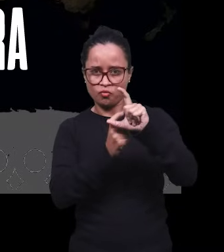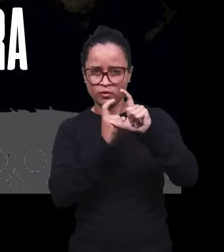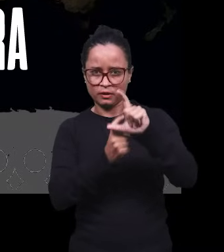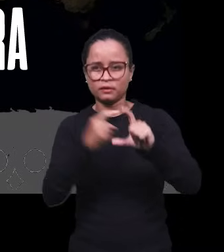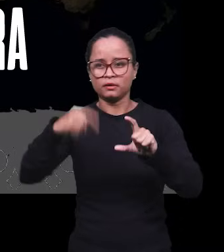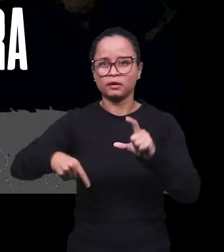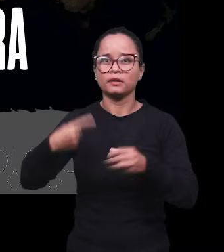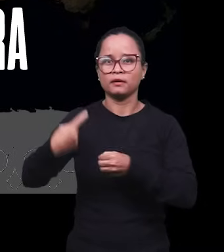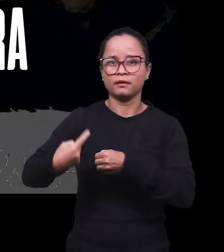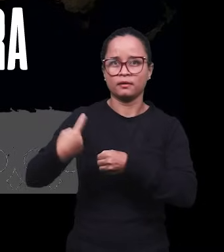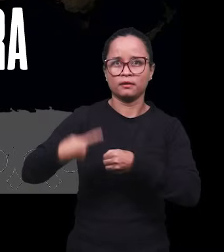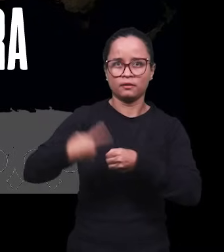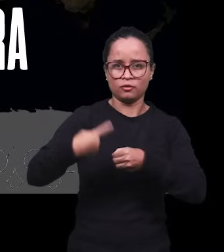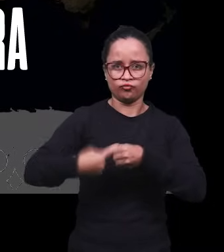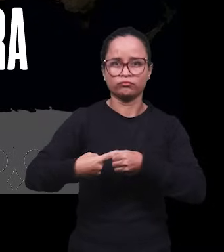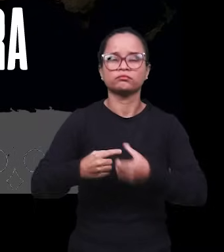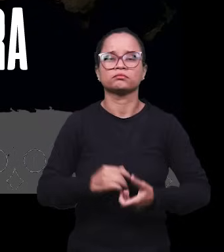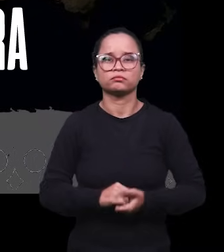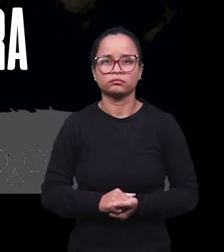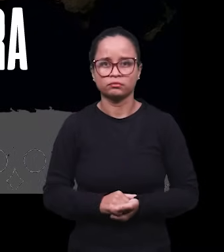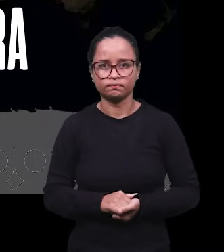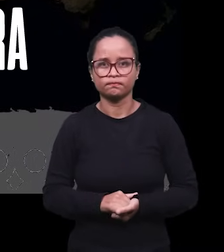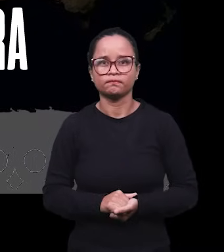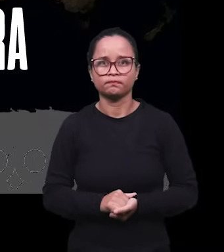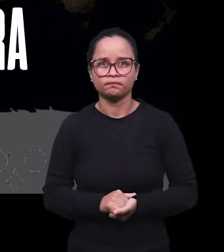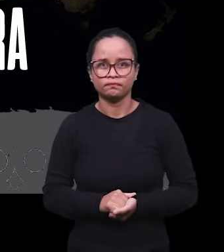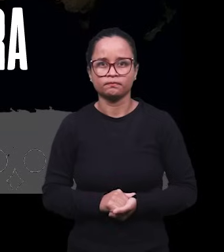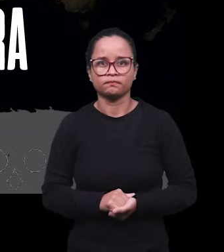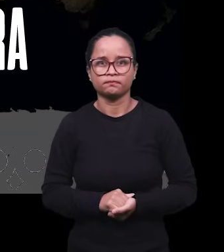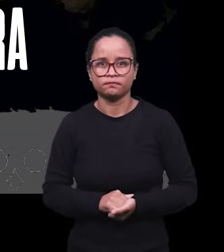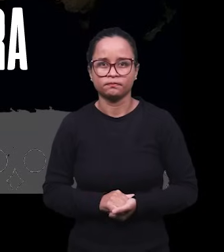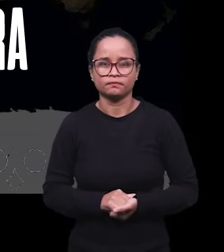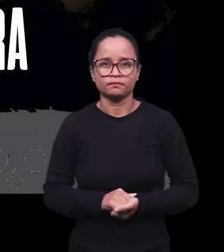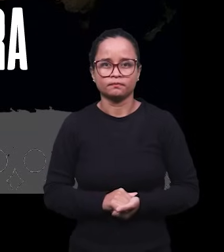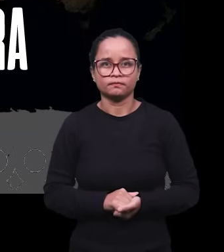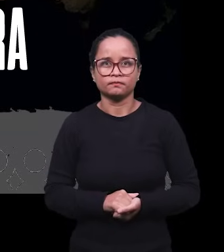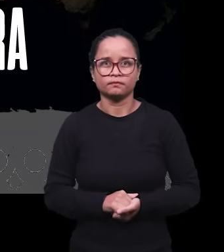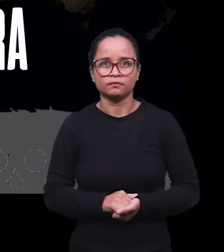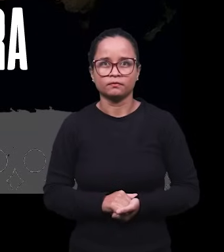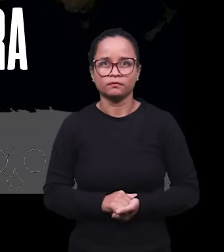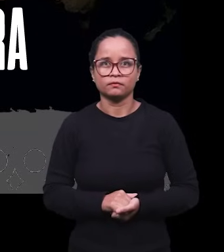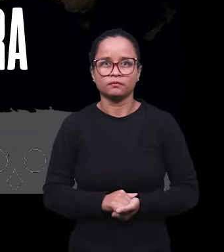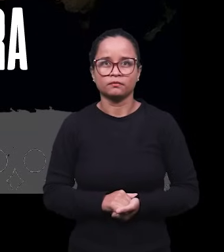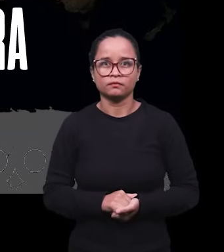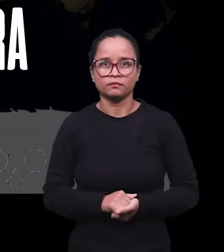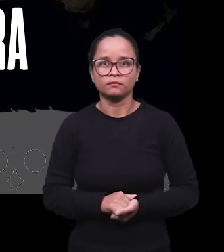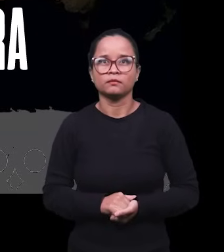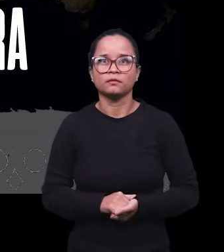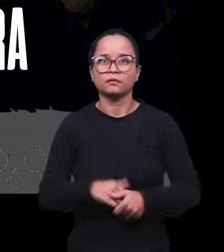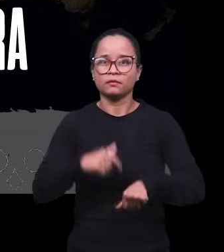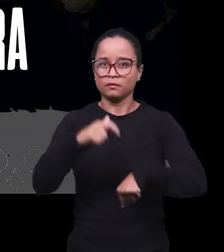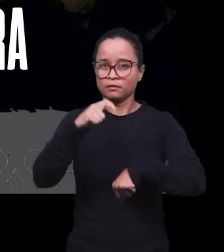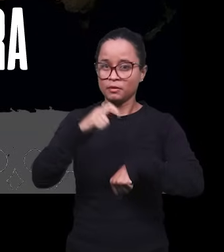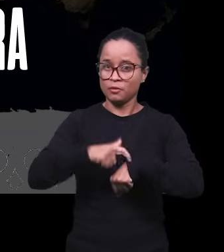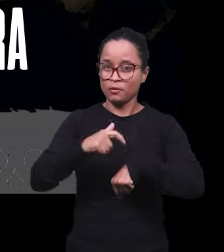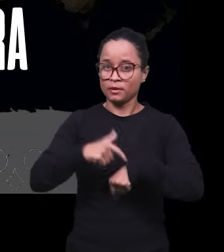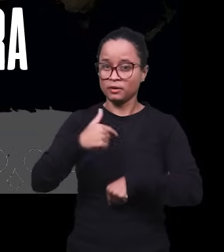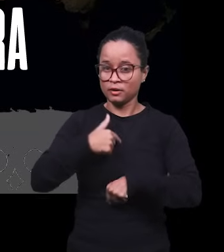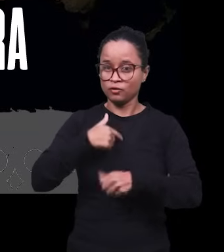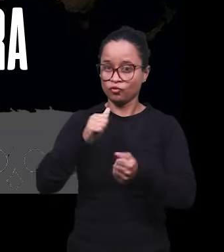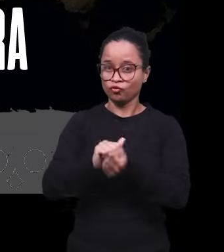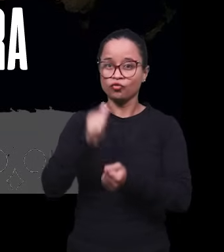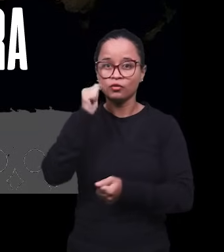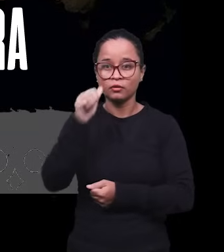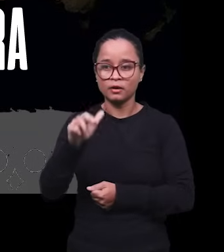сестры заявили о своем желании служить Господу, отец выгнал меня из дома. E quando eu e minha